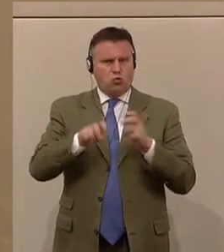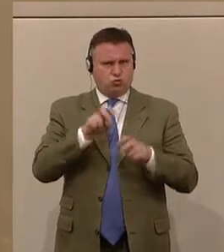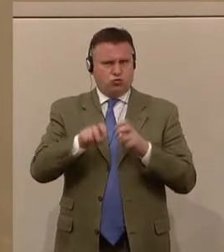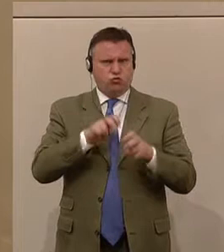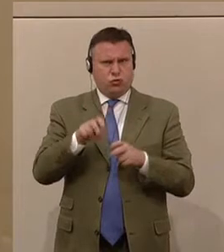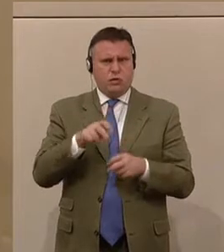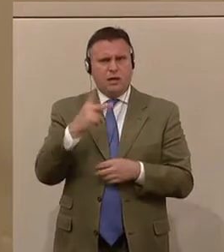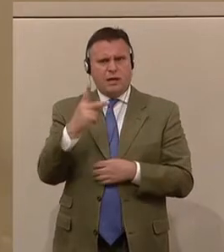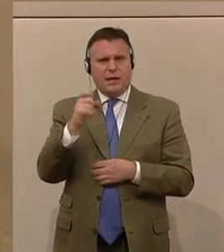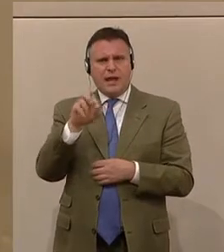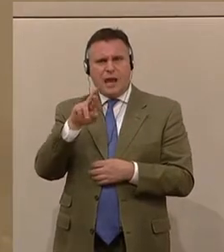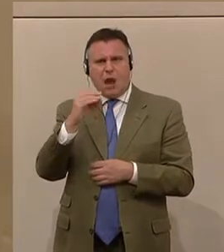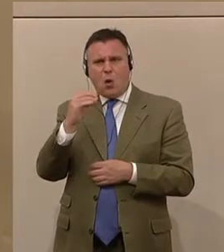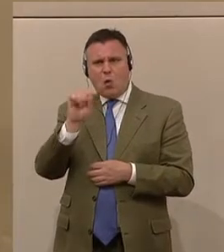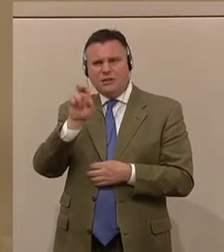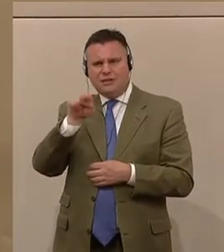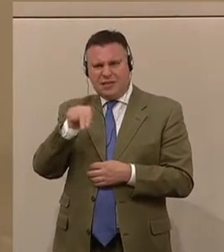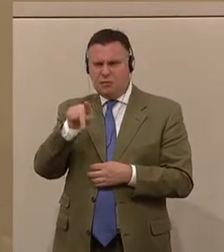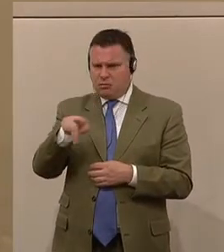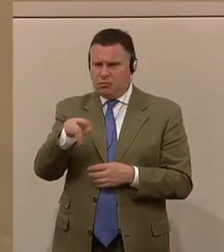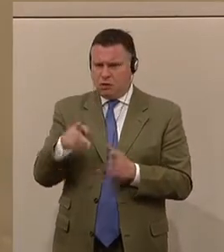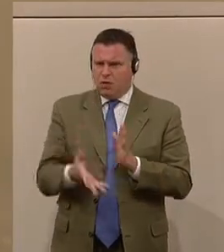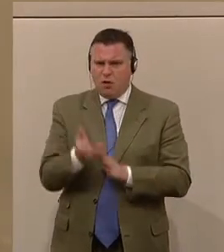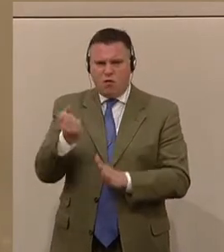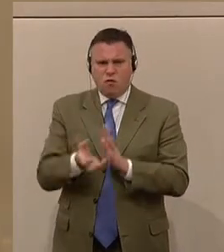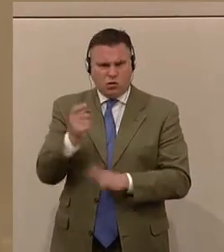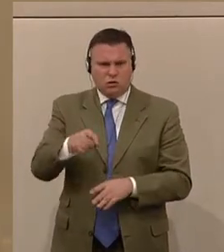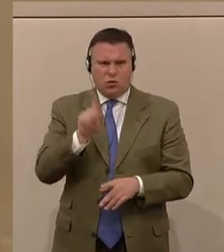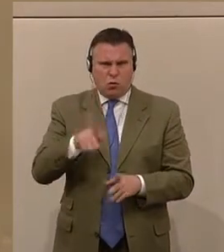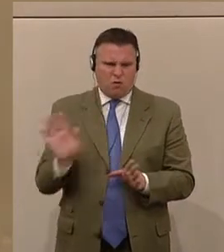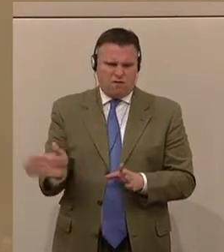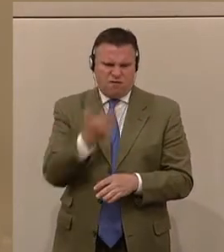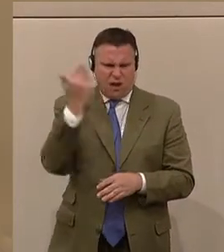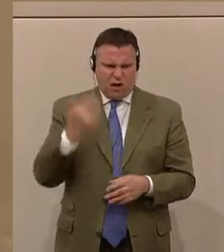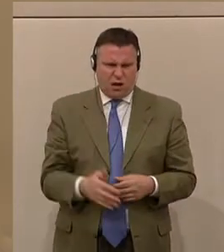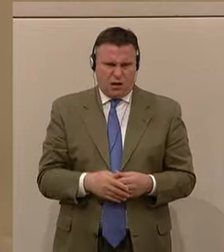Mineralölsteuerbefreiung von Kerosin, das ist ja ein Fossil, das gehört ja längst weg,